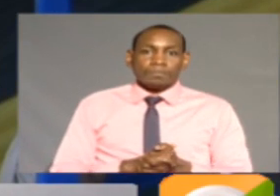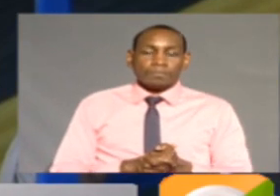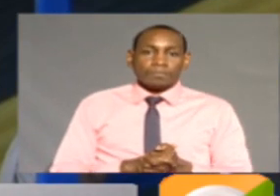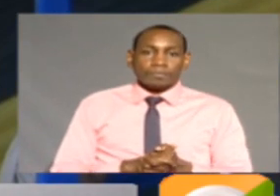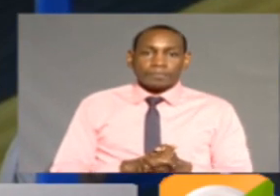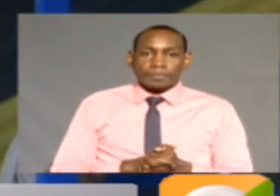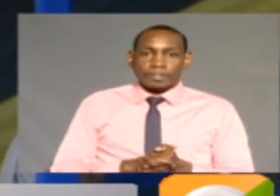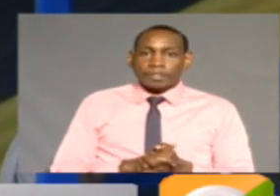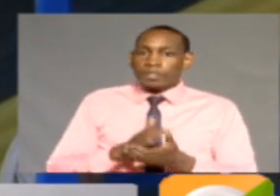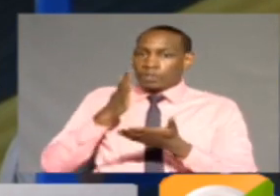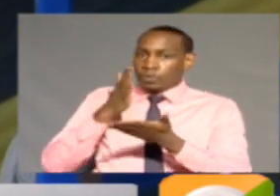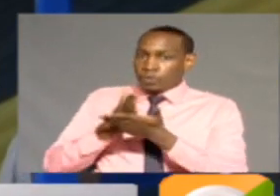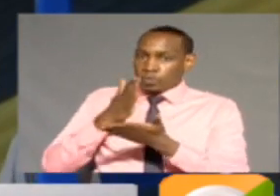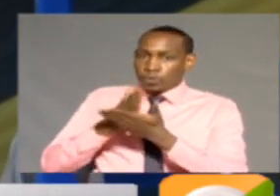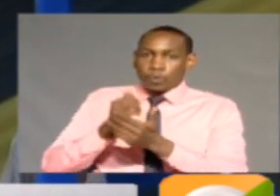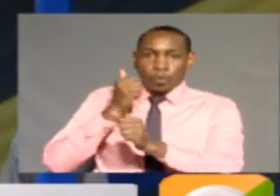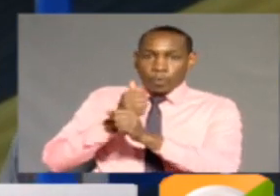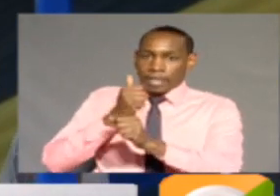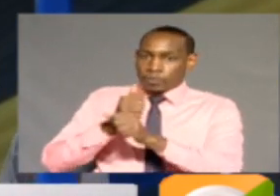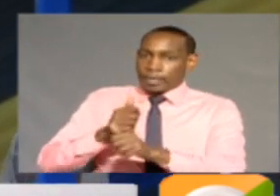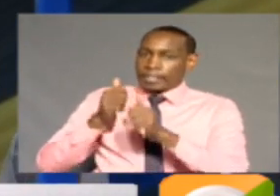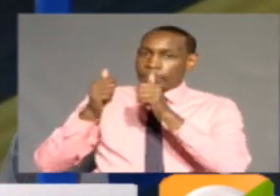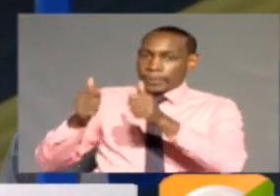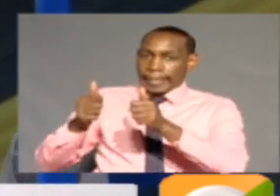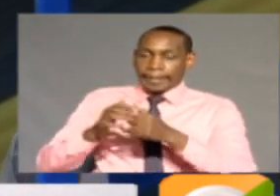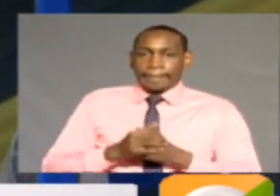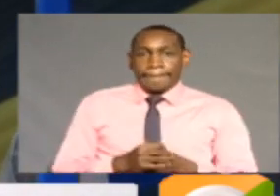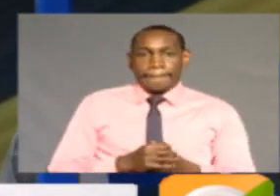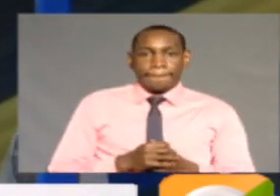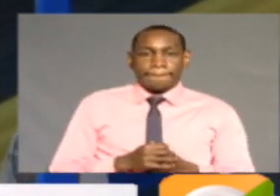Hilo umelifanya vizuri sana.